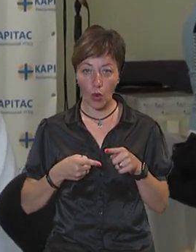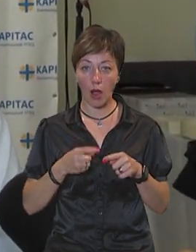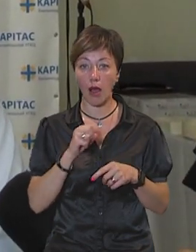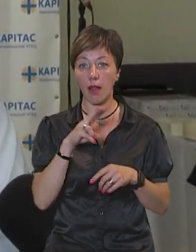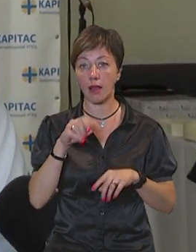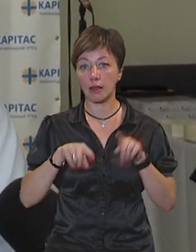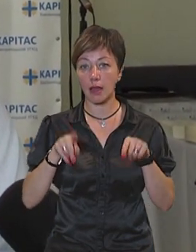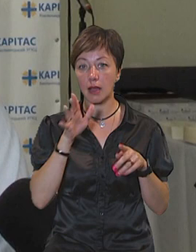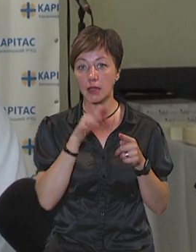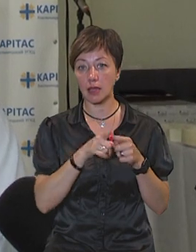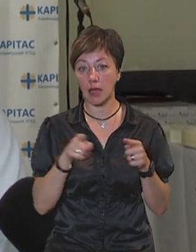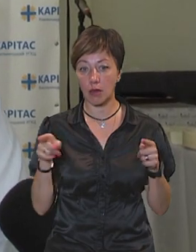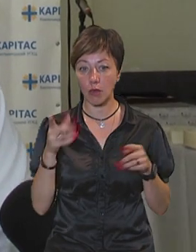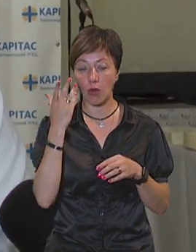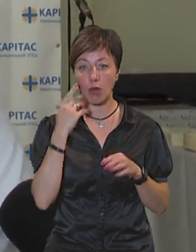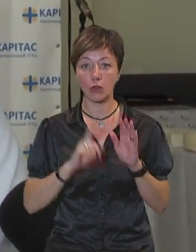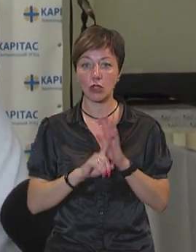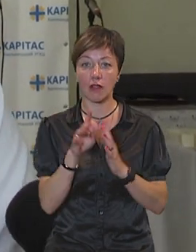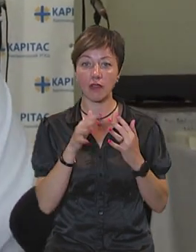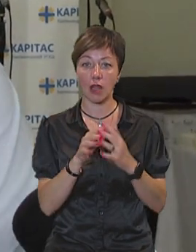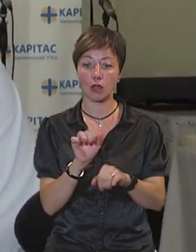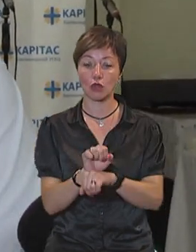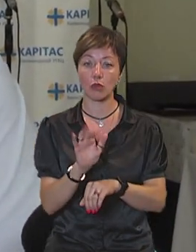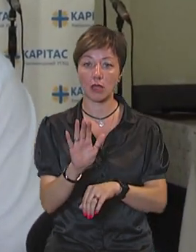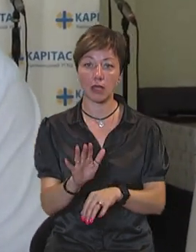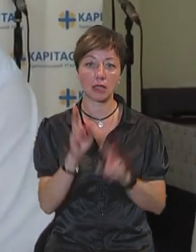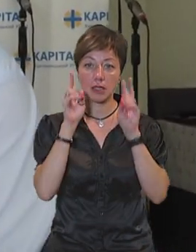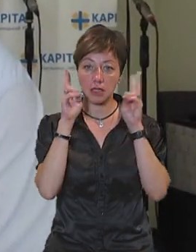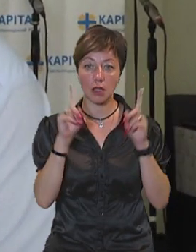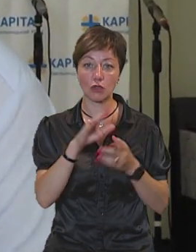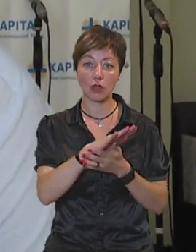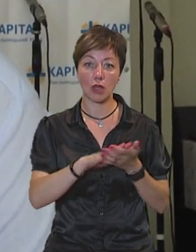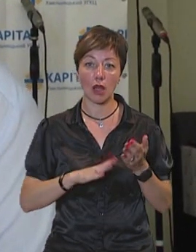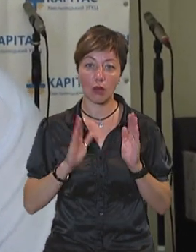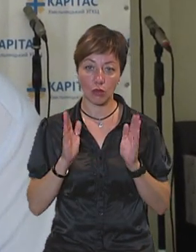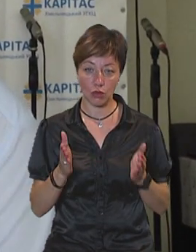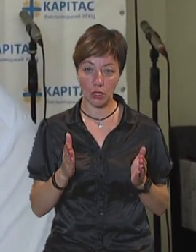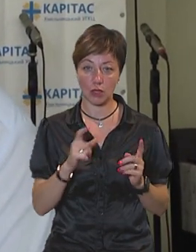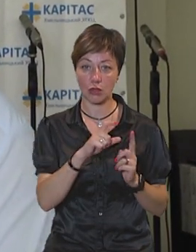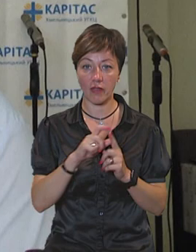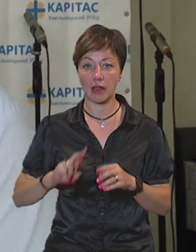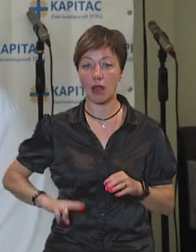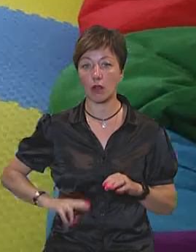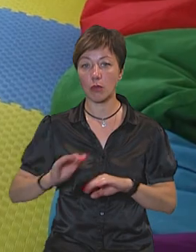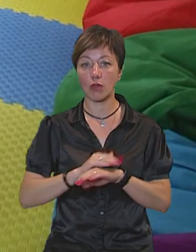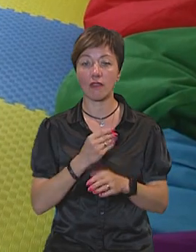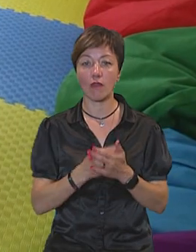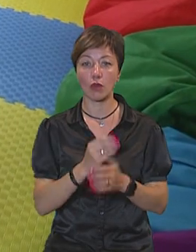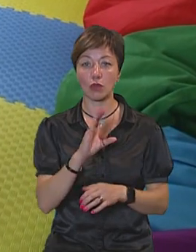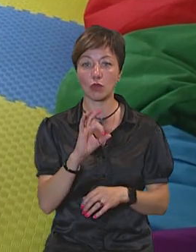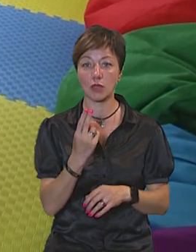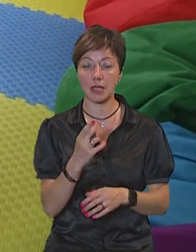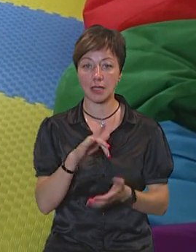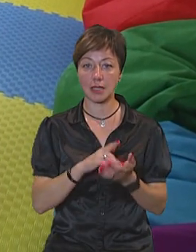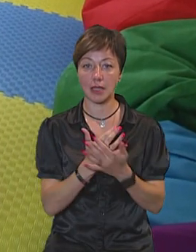але деякий термін, коли почалася війна, ми його зупинили, тому що не знали, що далі буде. За словами директора благодійного фонду, соціальний